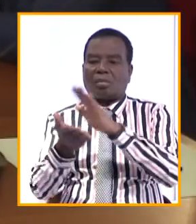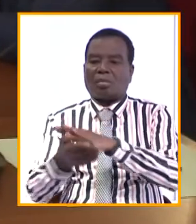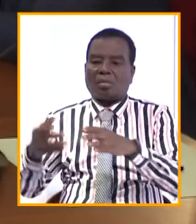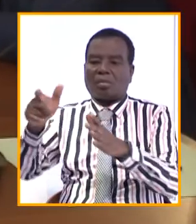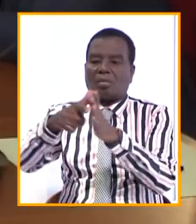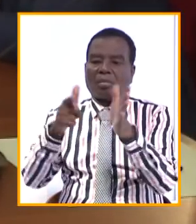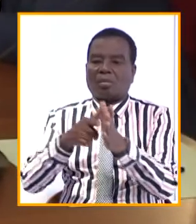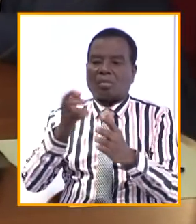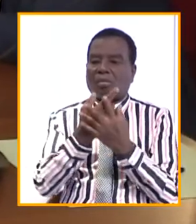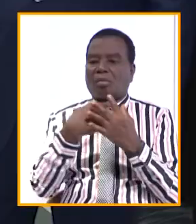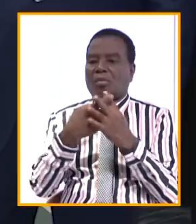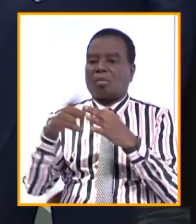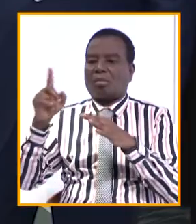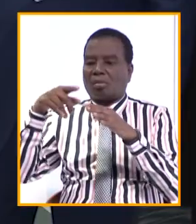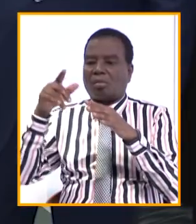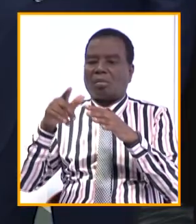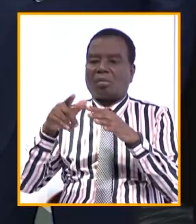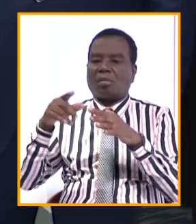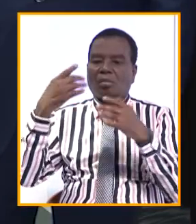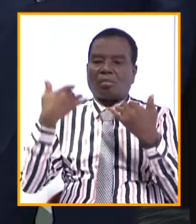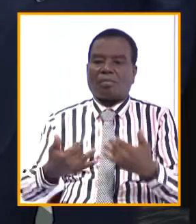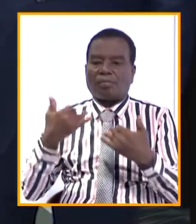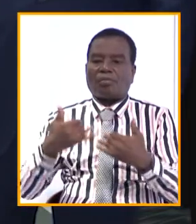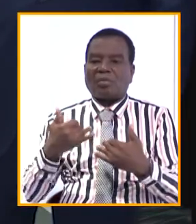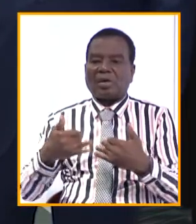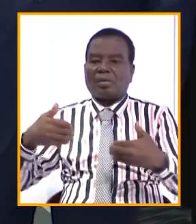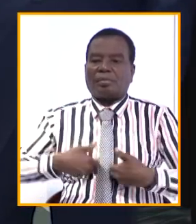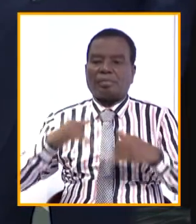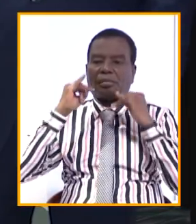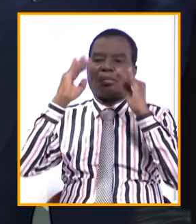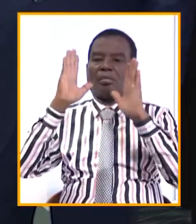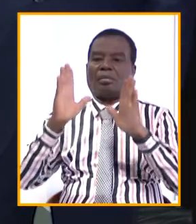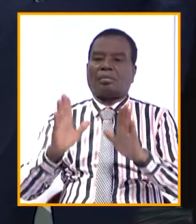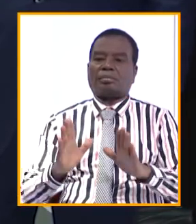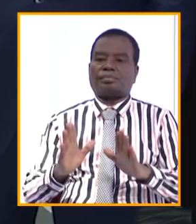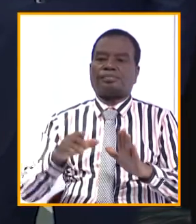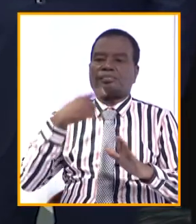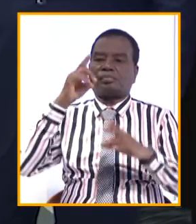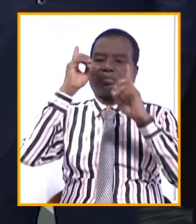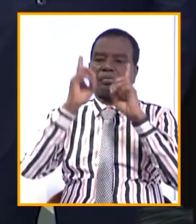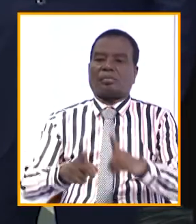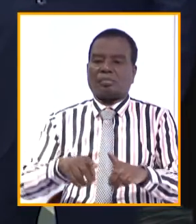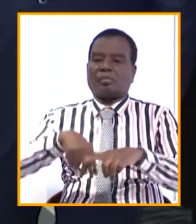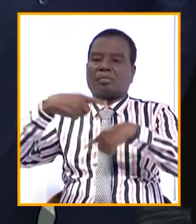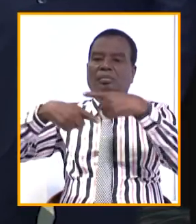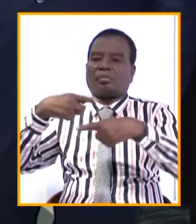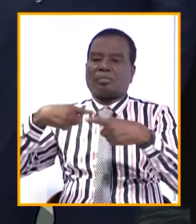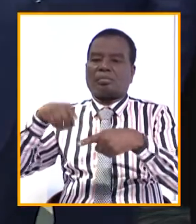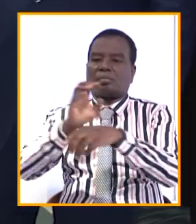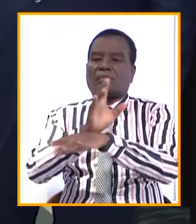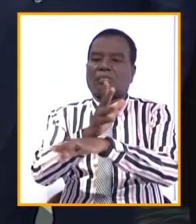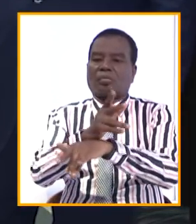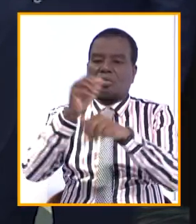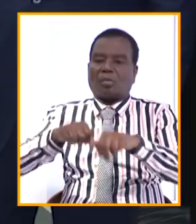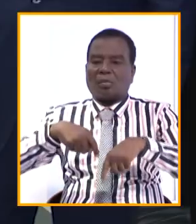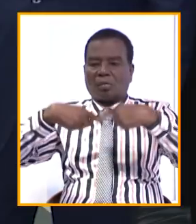Ça veut dire que désormais, des jeunes Ivoiriens qui décident d'aller en Allemagne, oui, peuvent aller